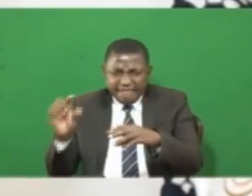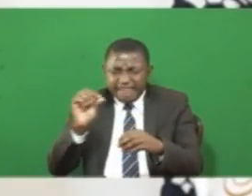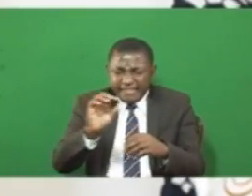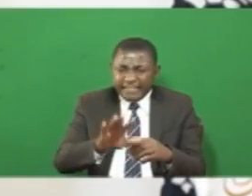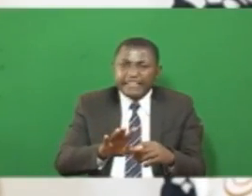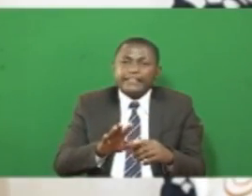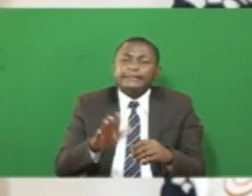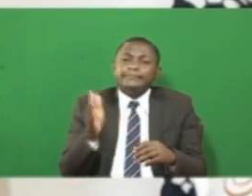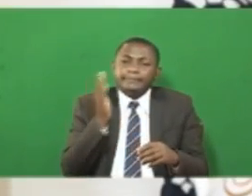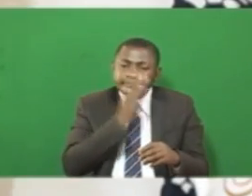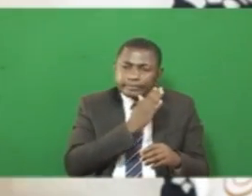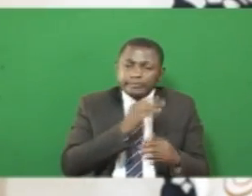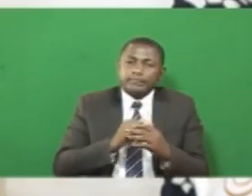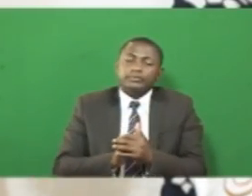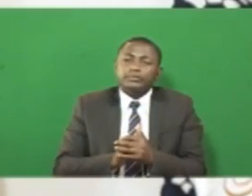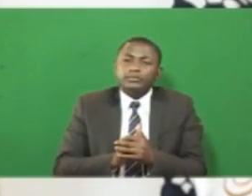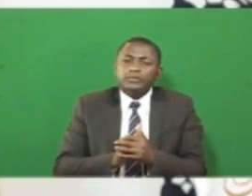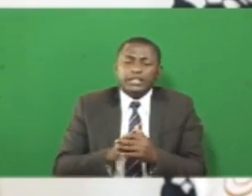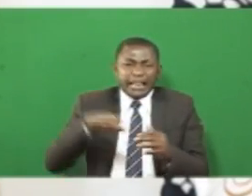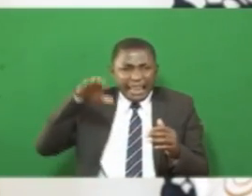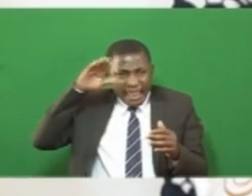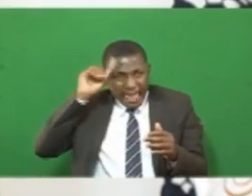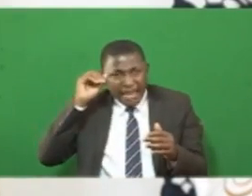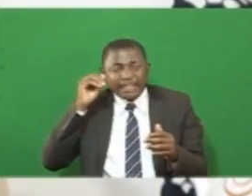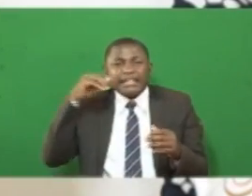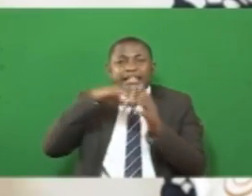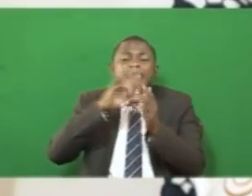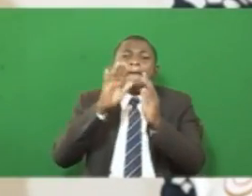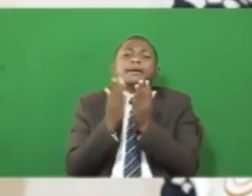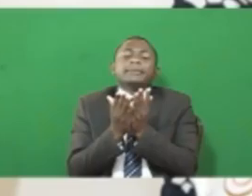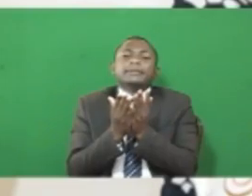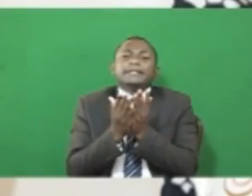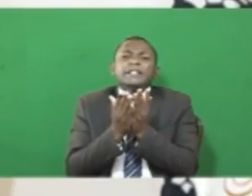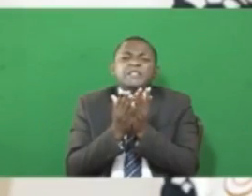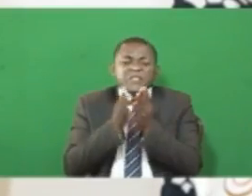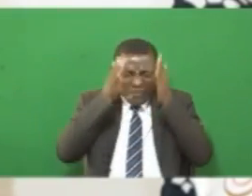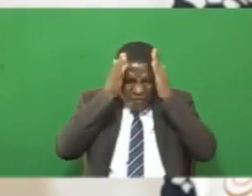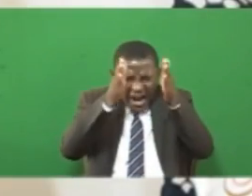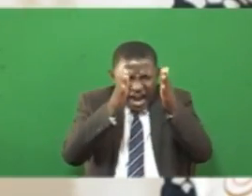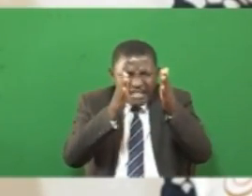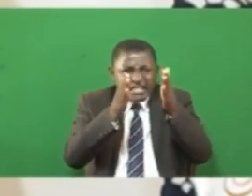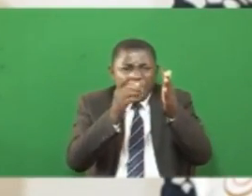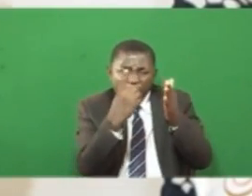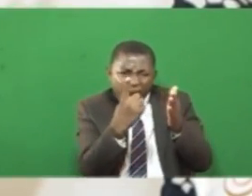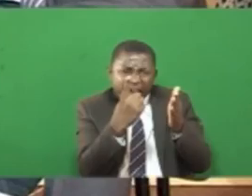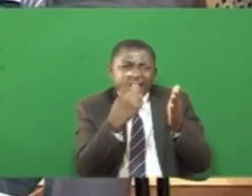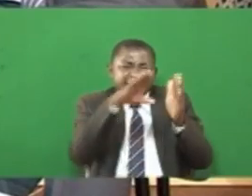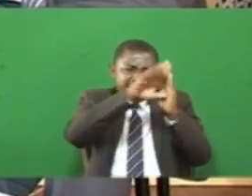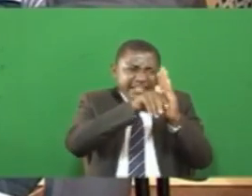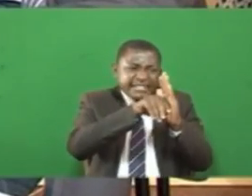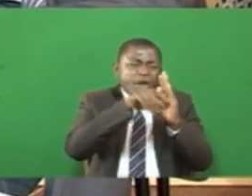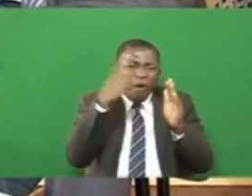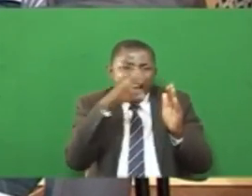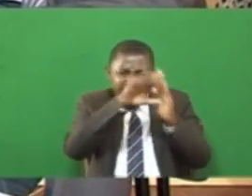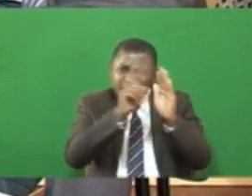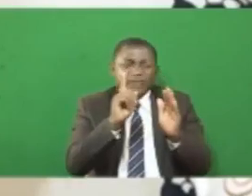Kana kuchimira yenyu ipa. Saka kudzidza kunoitwa Bhaibheri. Haikona kuti nhasi tirongomira tiri pana vaEfeso. Mungo imba muri ipapo mubva mangoverenga